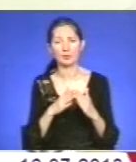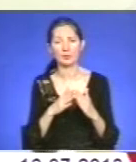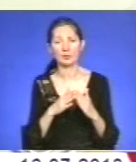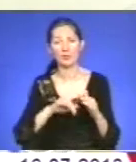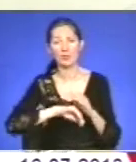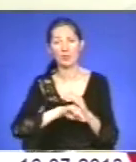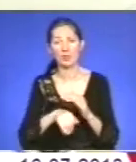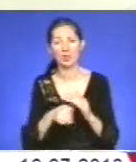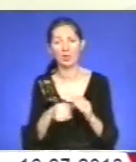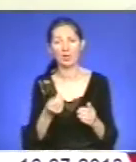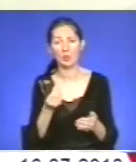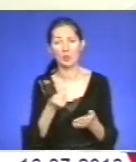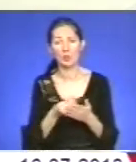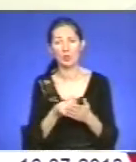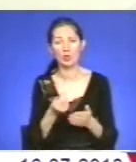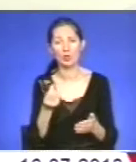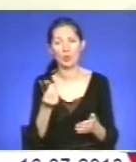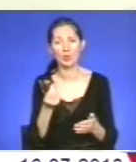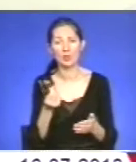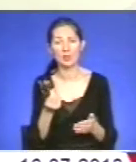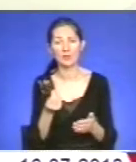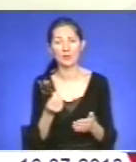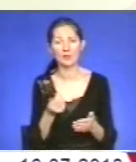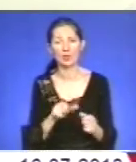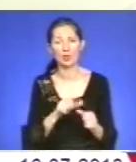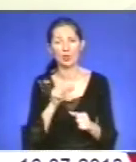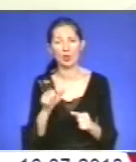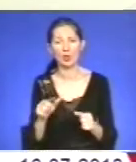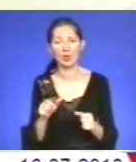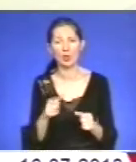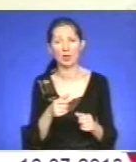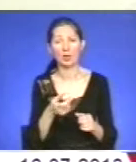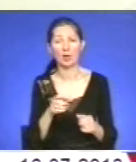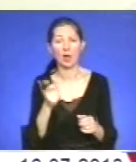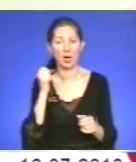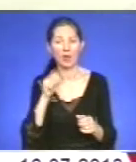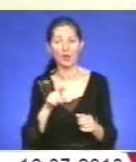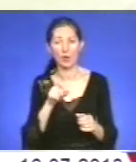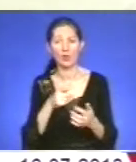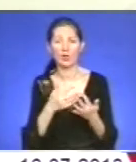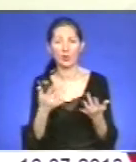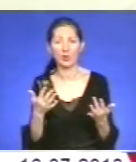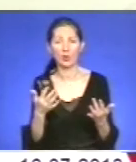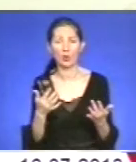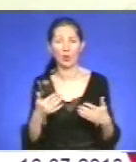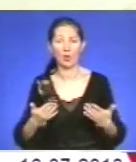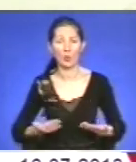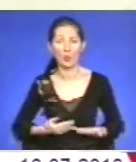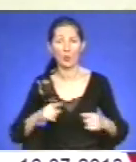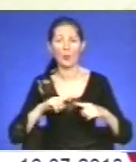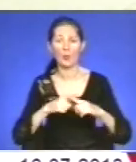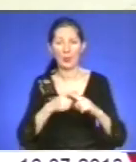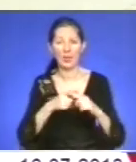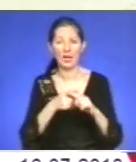викрадені матеріальні цінності, грошові кошти, зокрема це ювелірні вироби, якась побутова техніка,